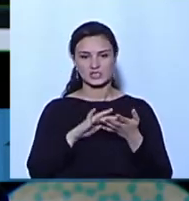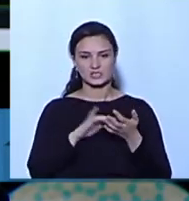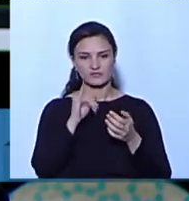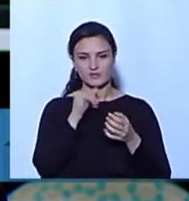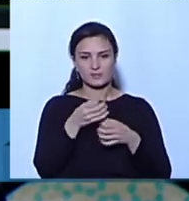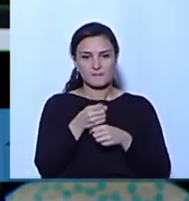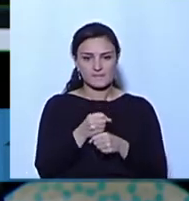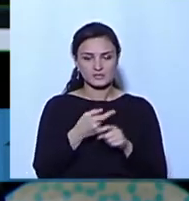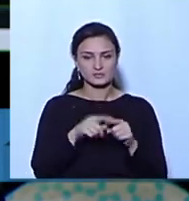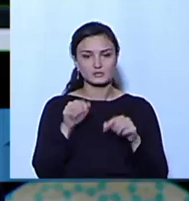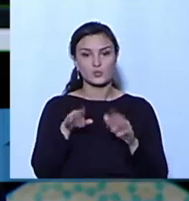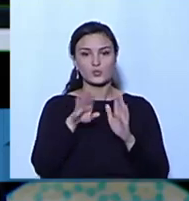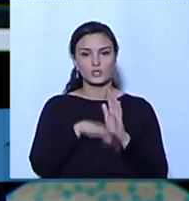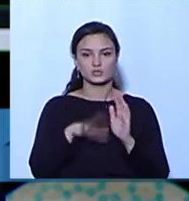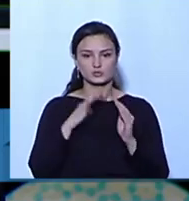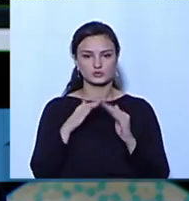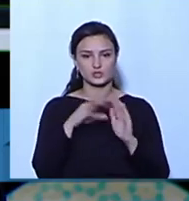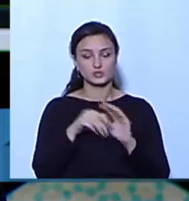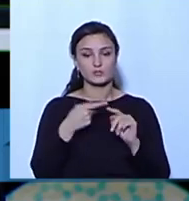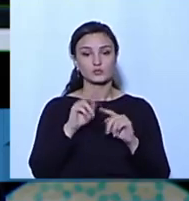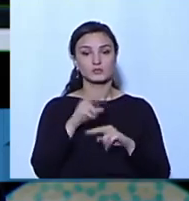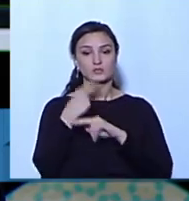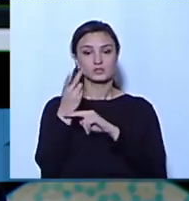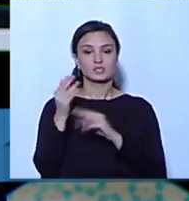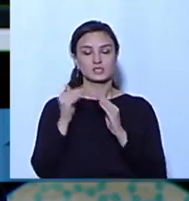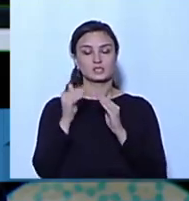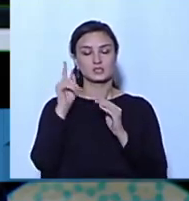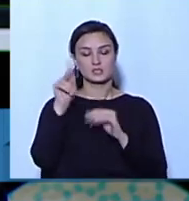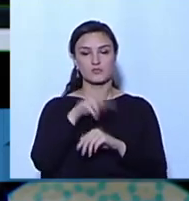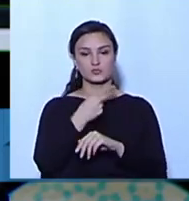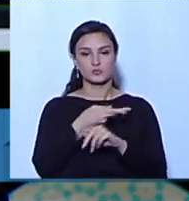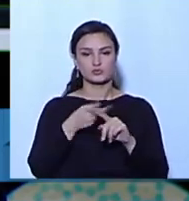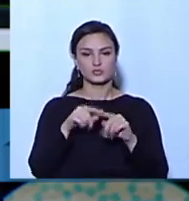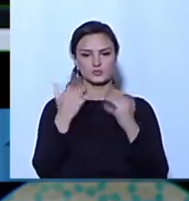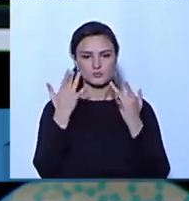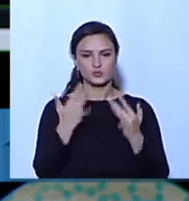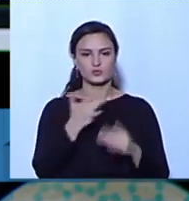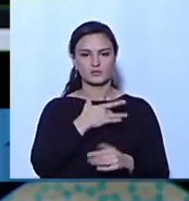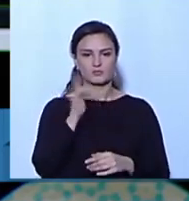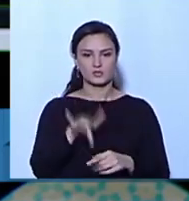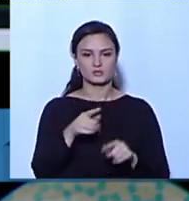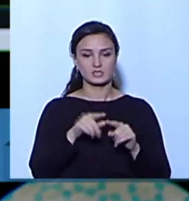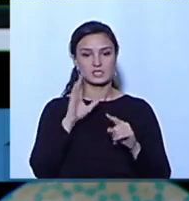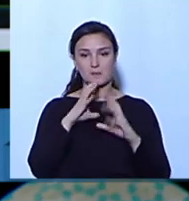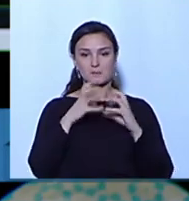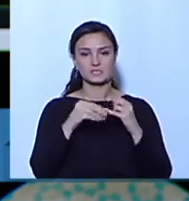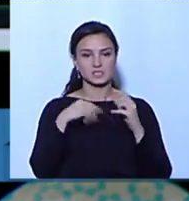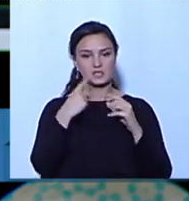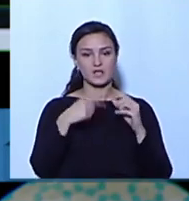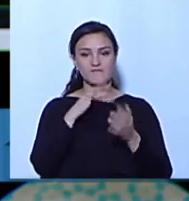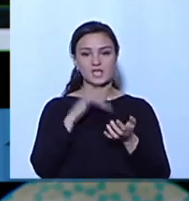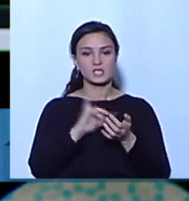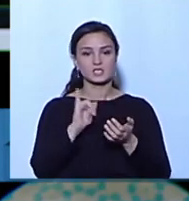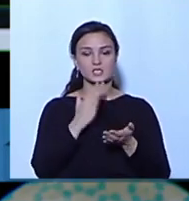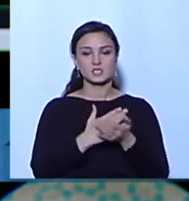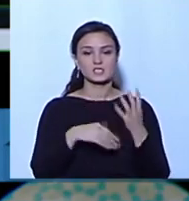უფრო გარღვევების მიზეზი იყოს. ამიტომ სტაციონარში გადაყვანა, ეს არის კატეგორიული მოთხოვნა. ეს არის დედამიწაზე არ არსებობს ქვეყანა,